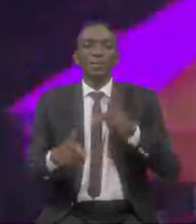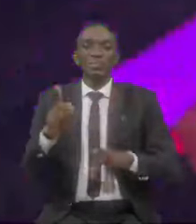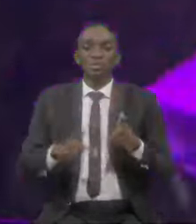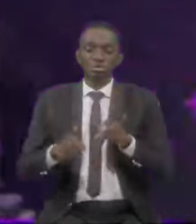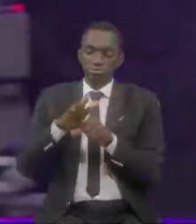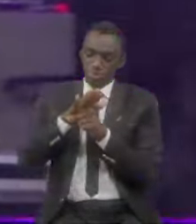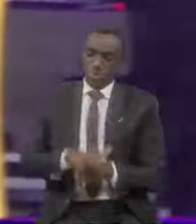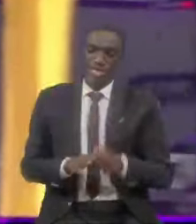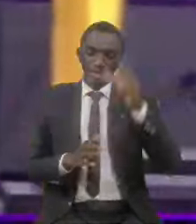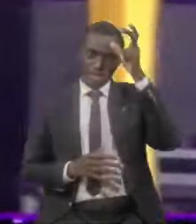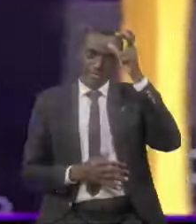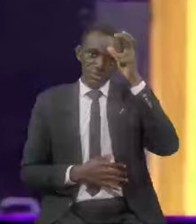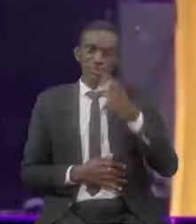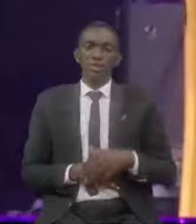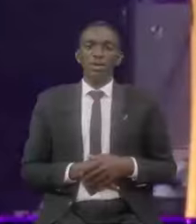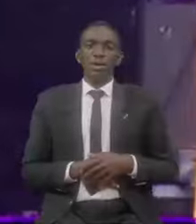diable.